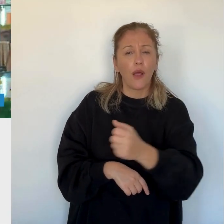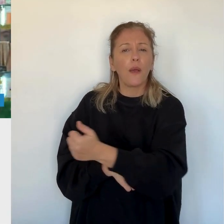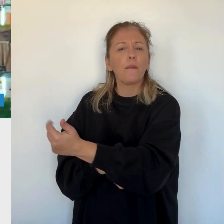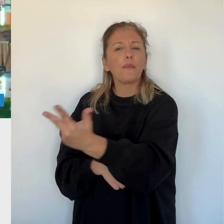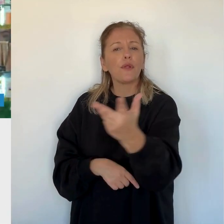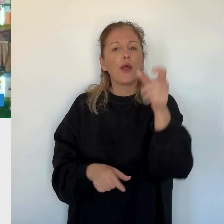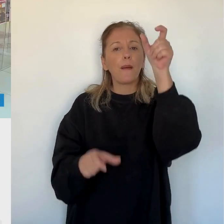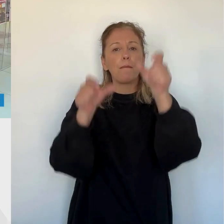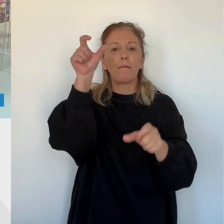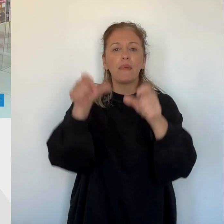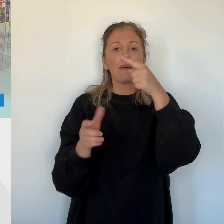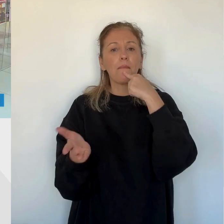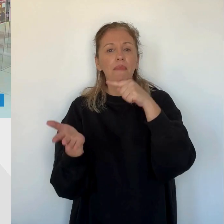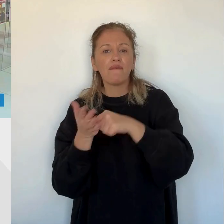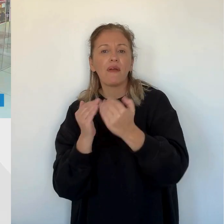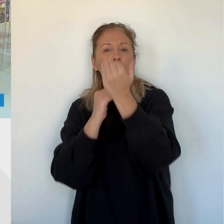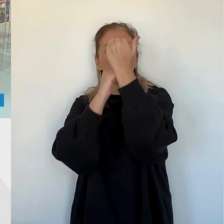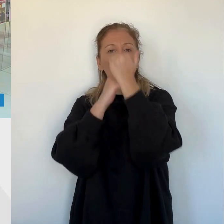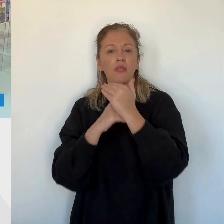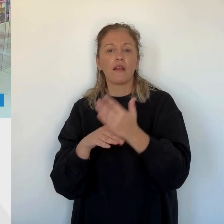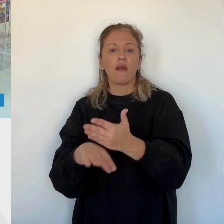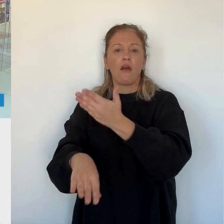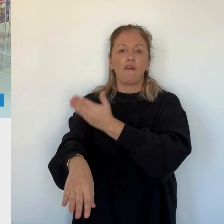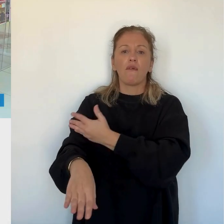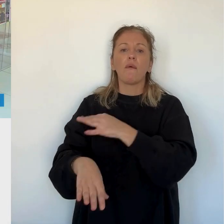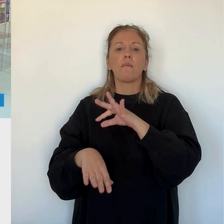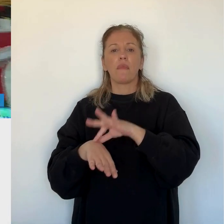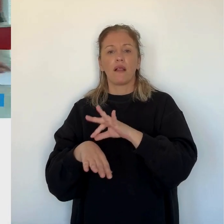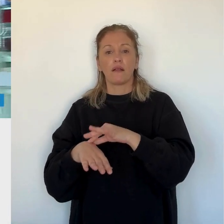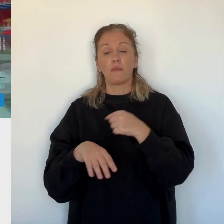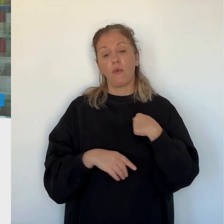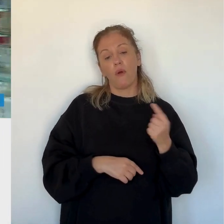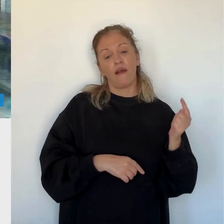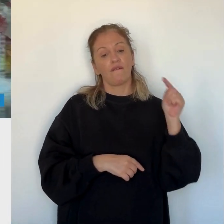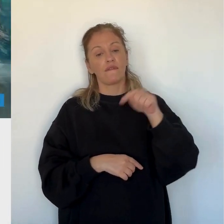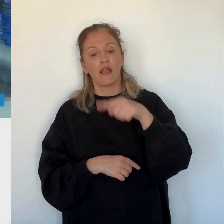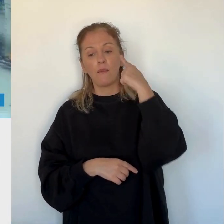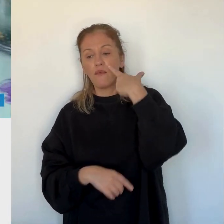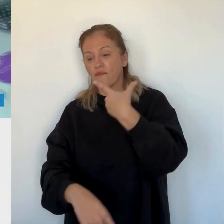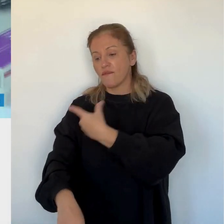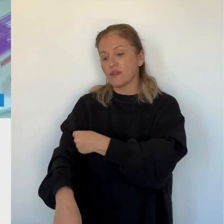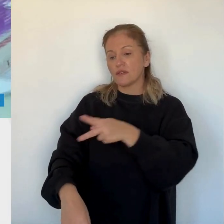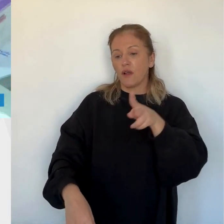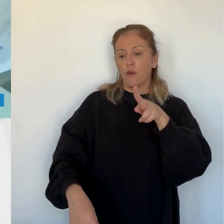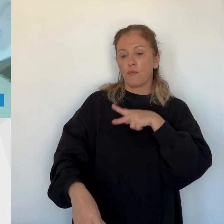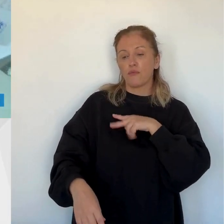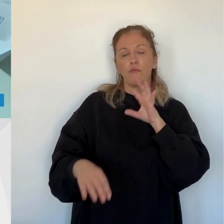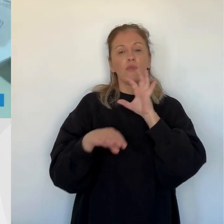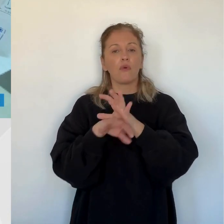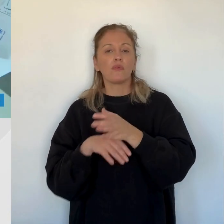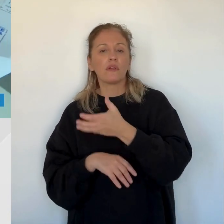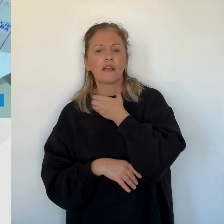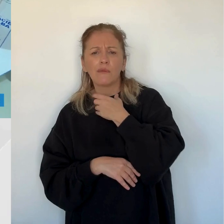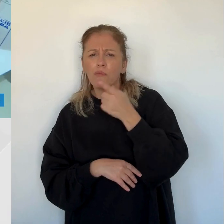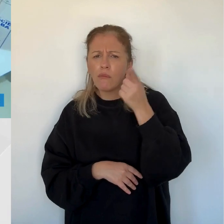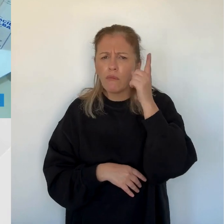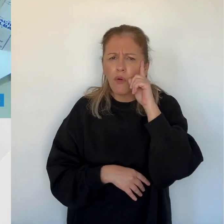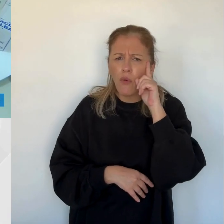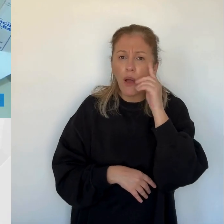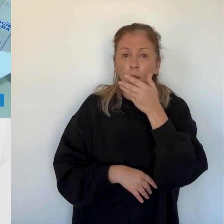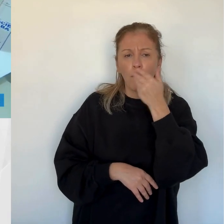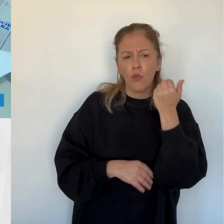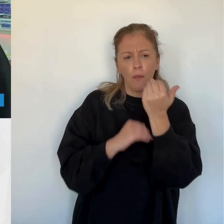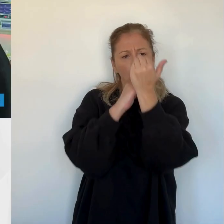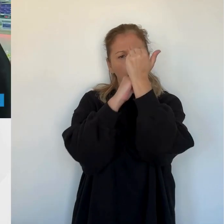montée de l'épidémie. L'officine a accueilli 80 malades ce dimanche. Alors pour certains, il est temps de prendre ses précautions. Je viens pour mon vaccin